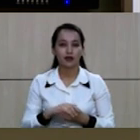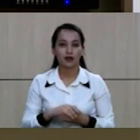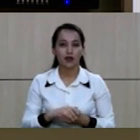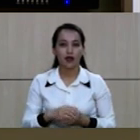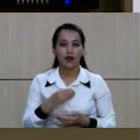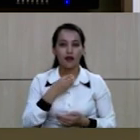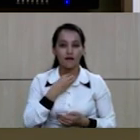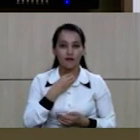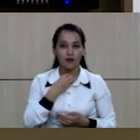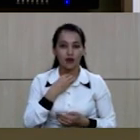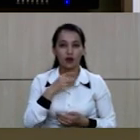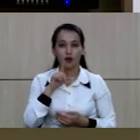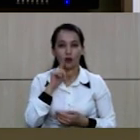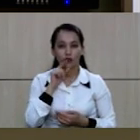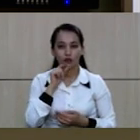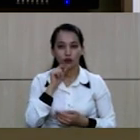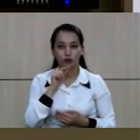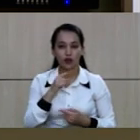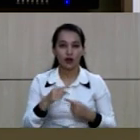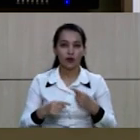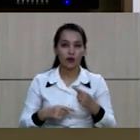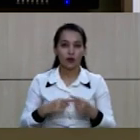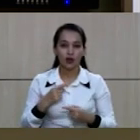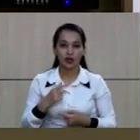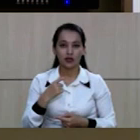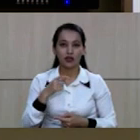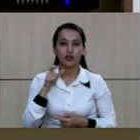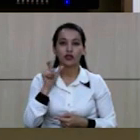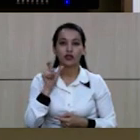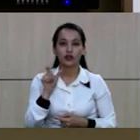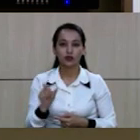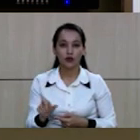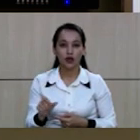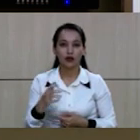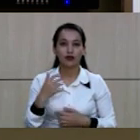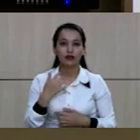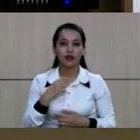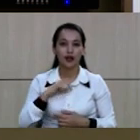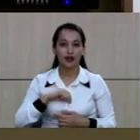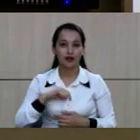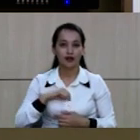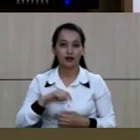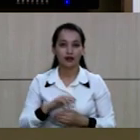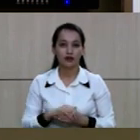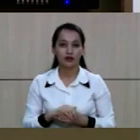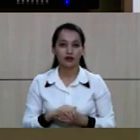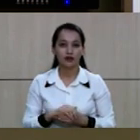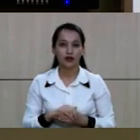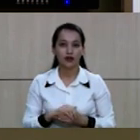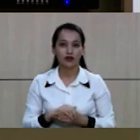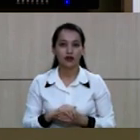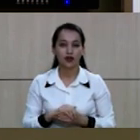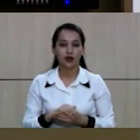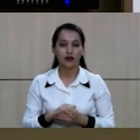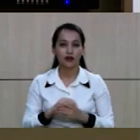jonivorlar orqali insonlarga xos bo'lgan xususiyat, sifat va jamiyatda uchraydigan turli xil voqea hodisalarini